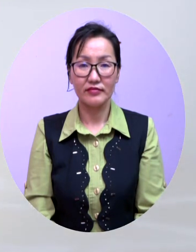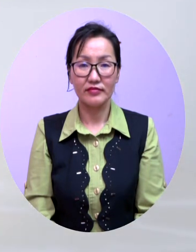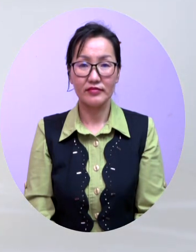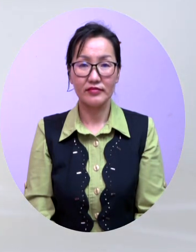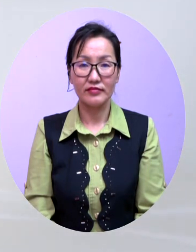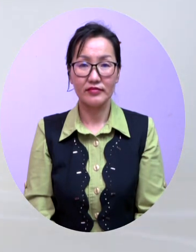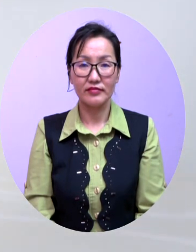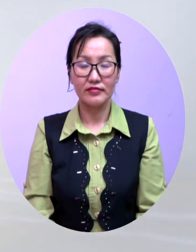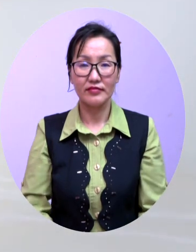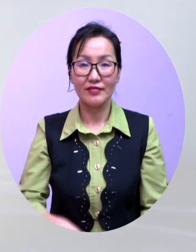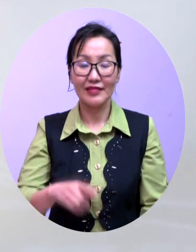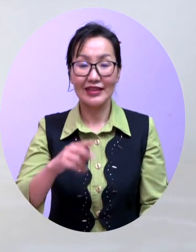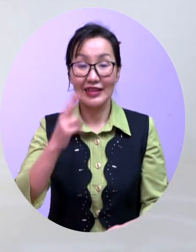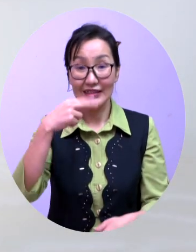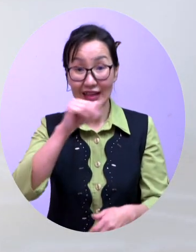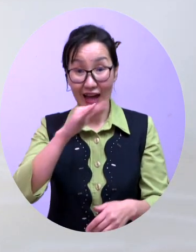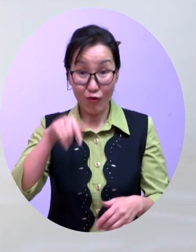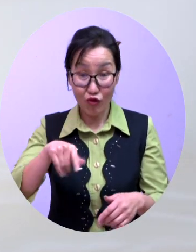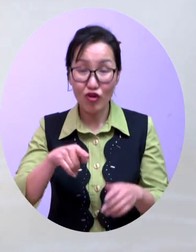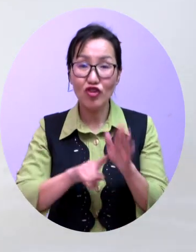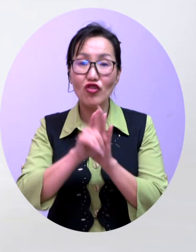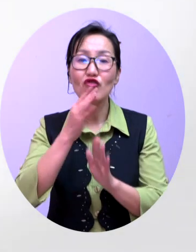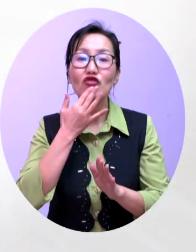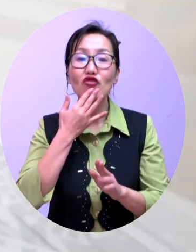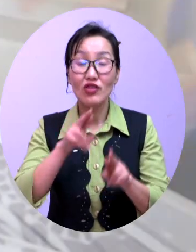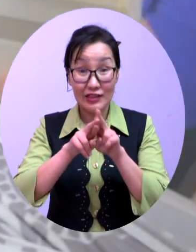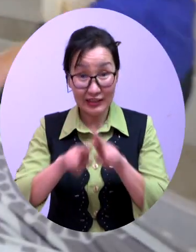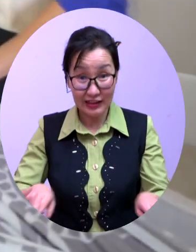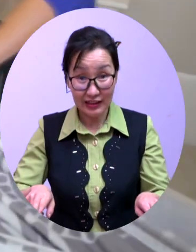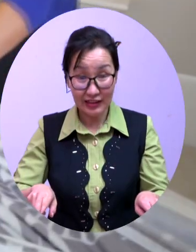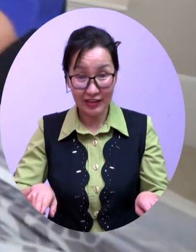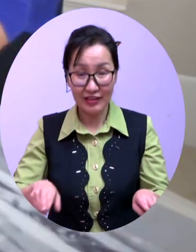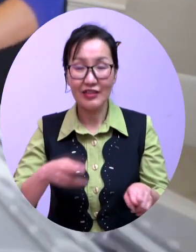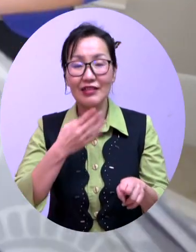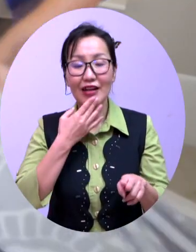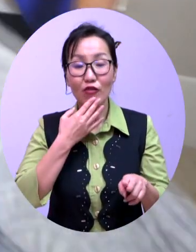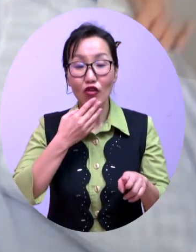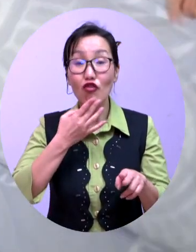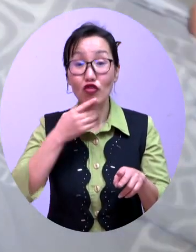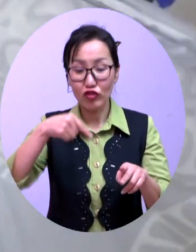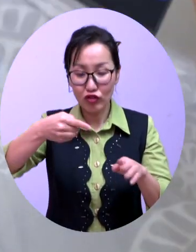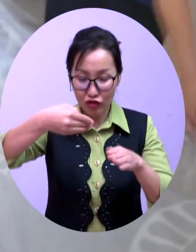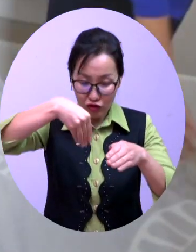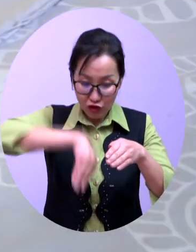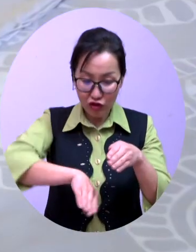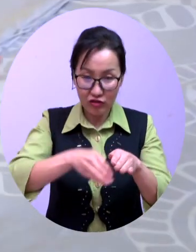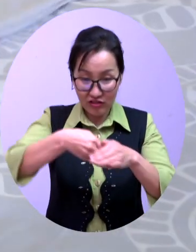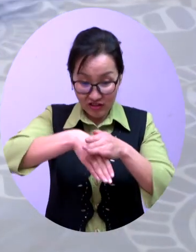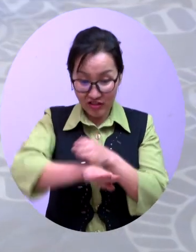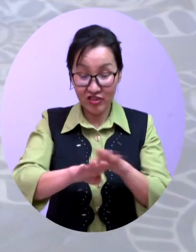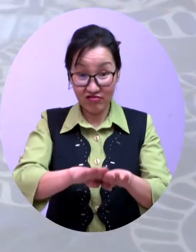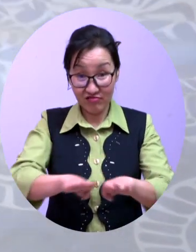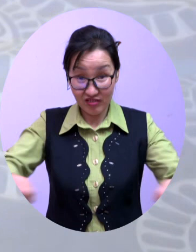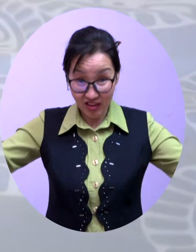За, даавныхаа өнгө доторыг ялгана. Даавгаа өнгийн дотор нь хийгээд ор даавуу тэгшилж